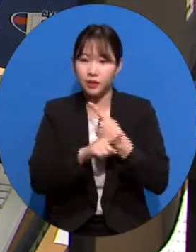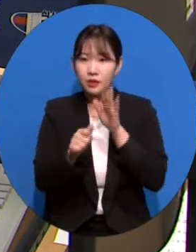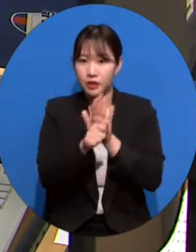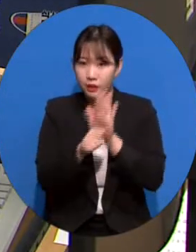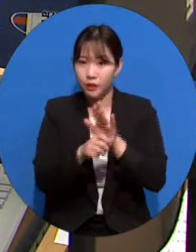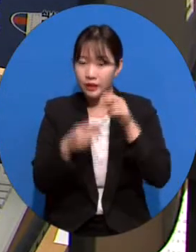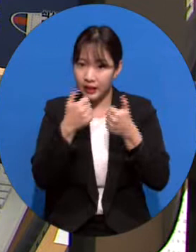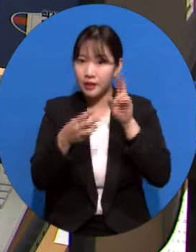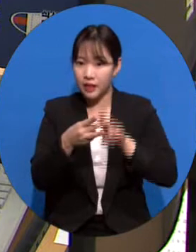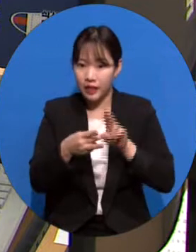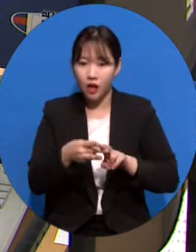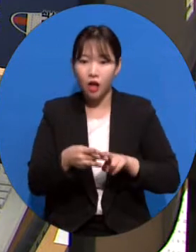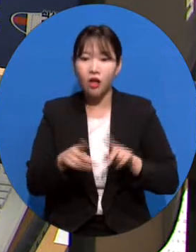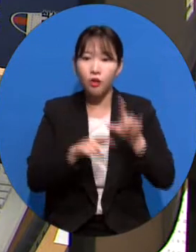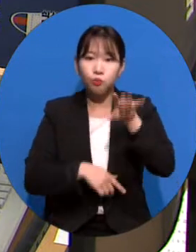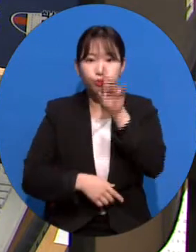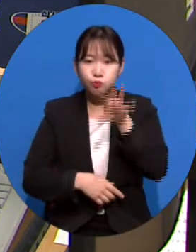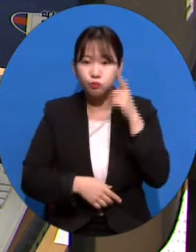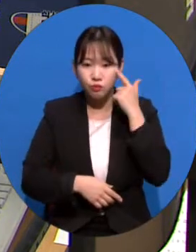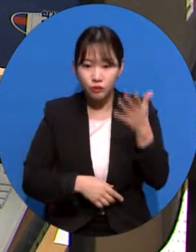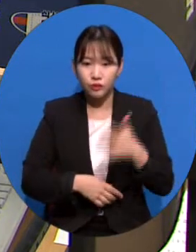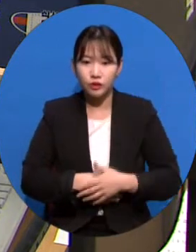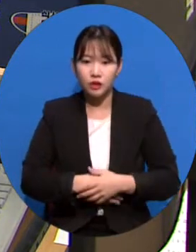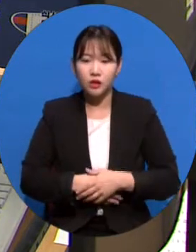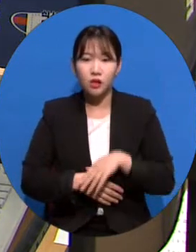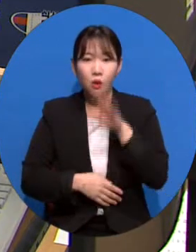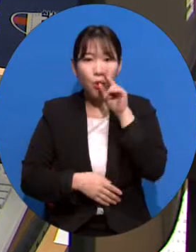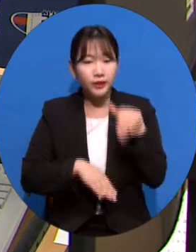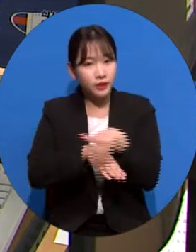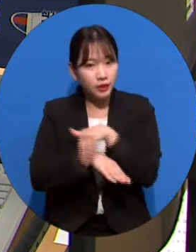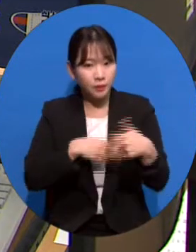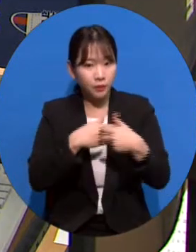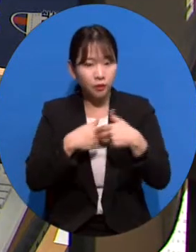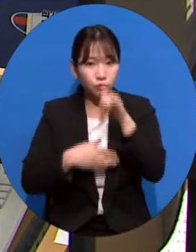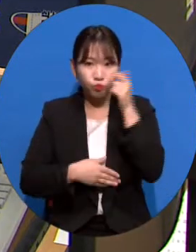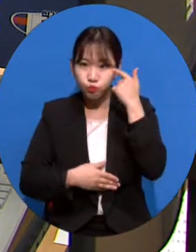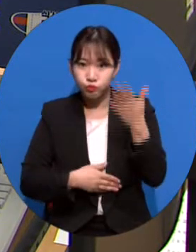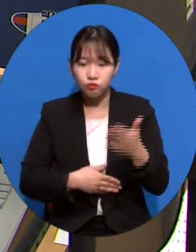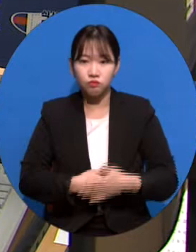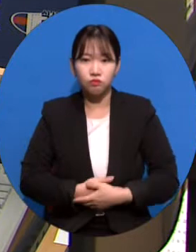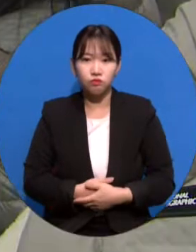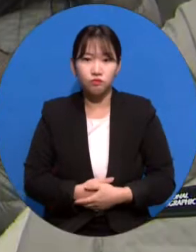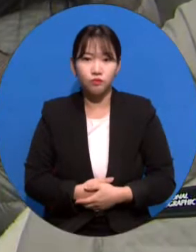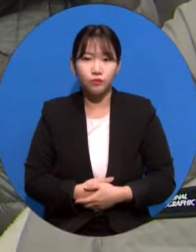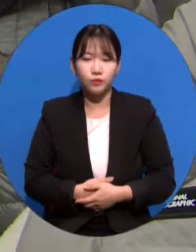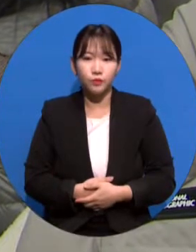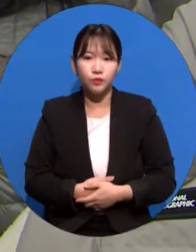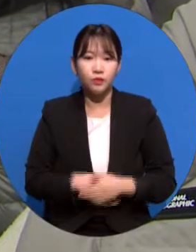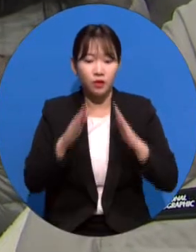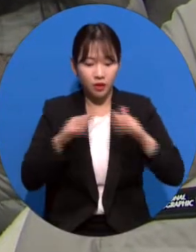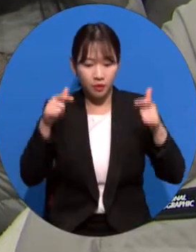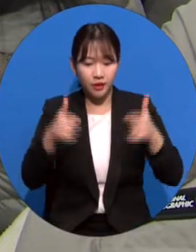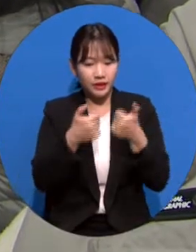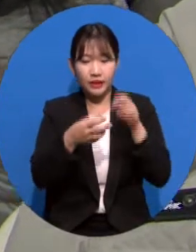상담센터입니다. 선생님 사는 곳은 어디실까요? 네, 혹시 이용하시던 병원이 어디이실까요? 전남